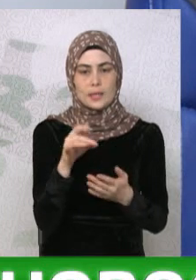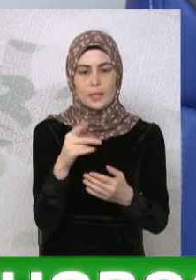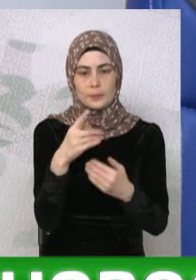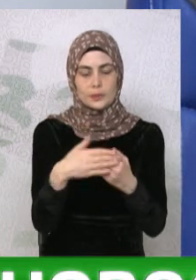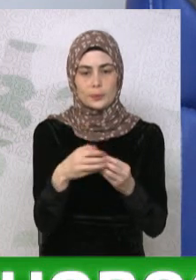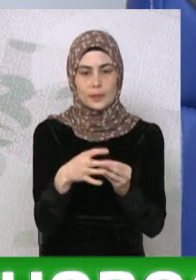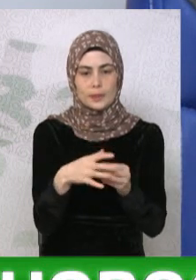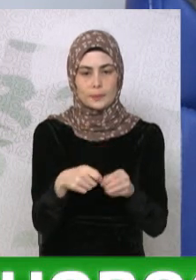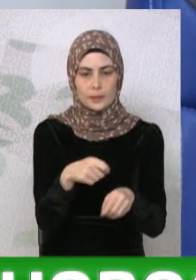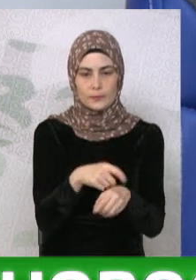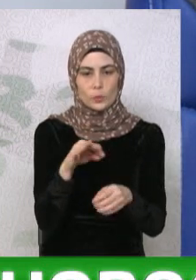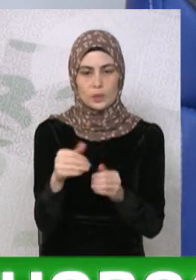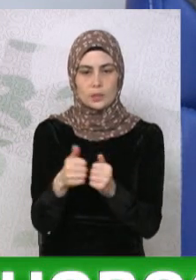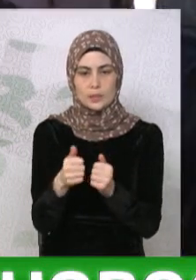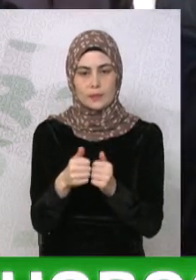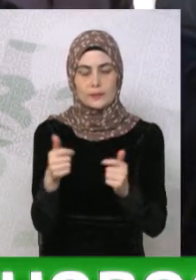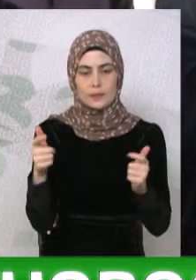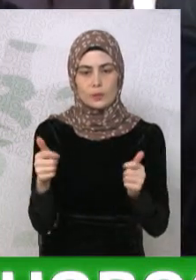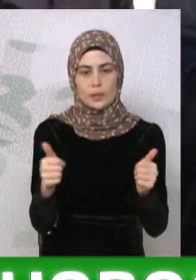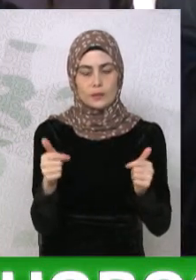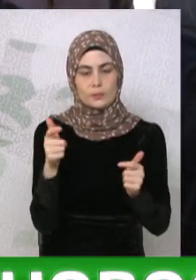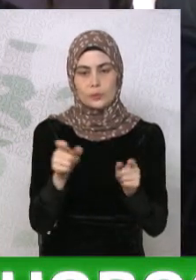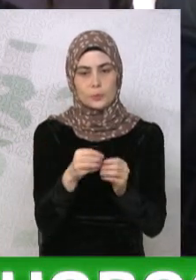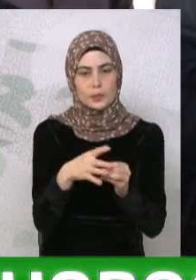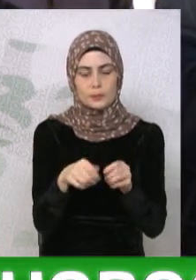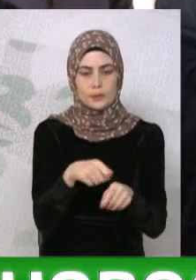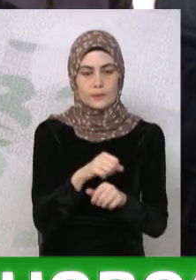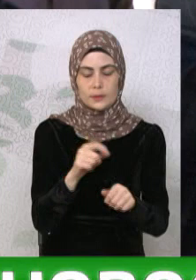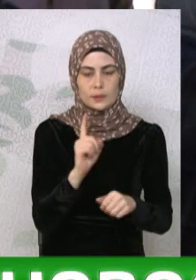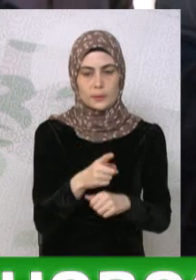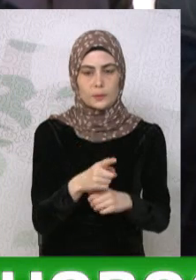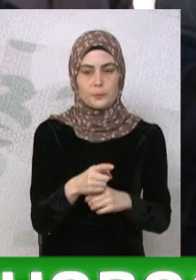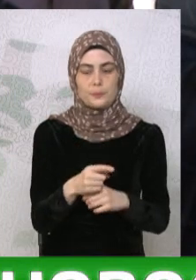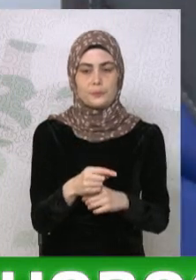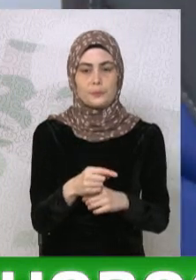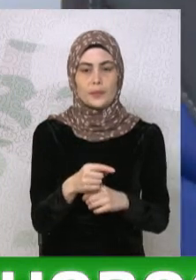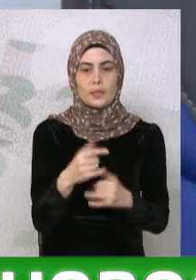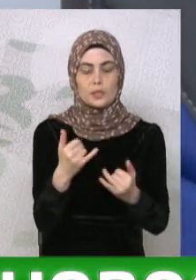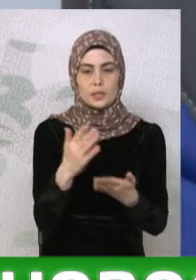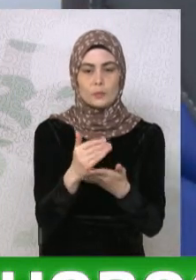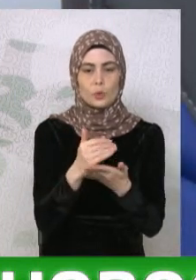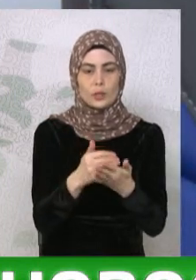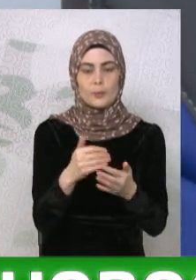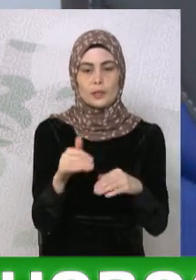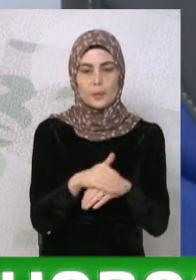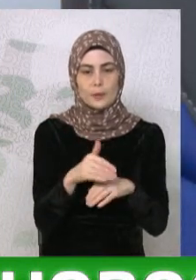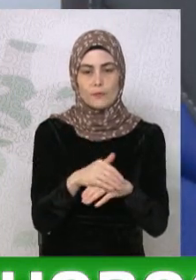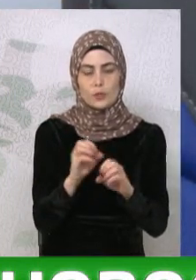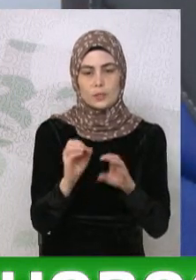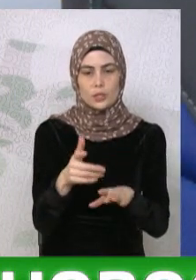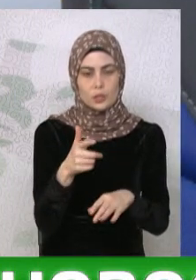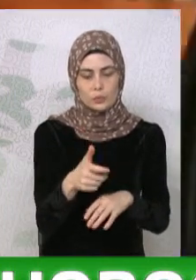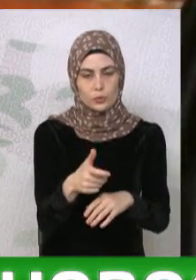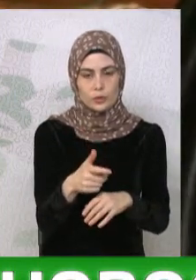чем 15 метров от соседнего стрелка. В заключение встречи напомнили о действующей программе добровольной сдачи оружия в соответствии